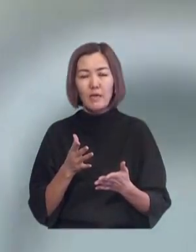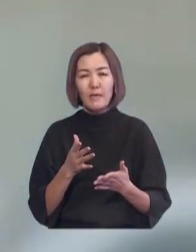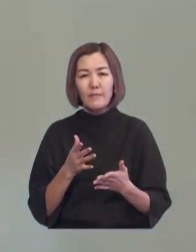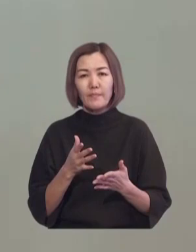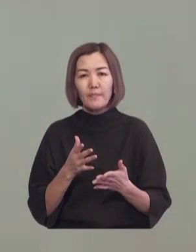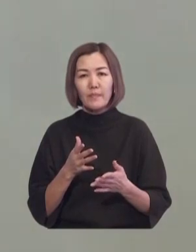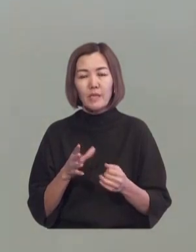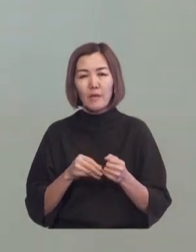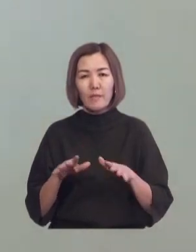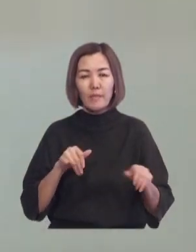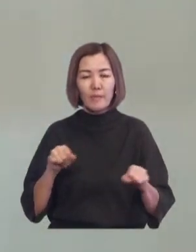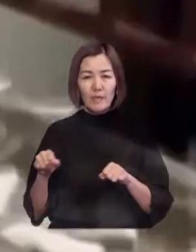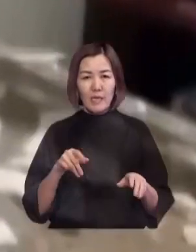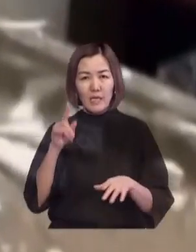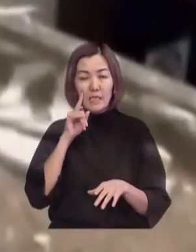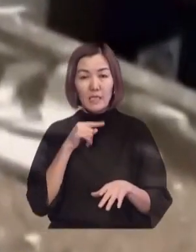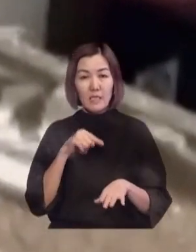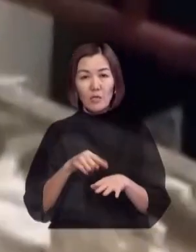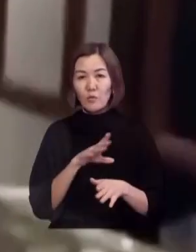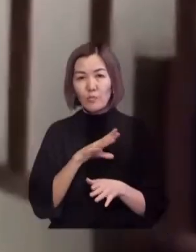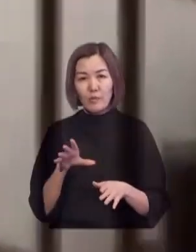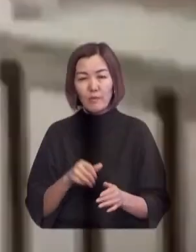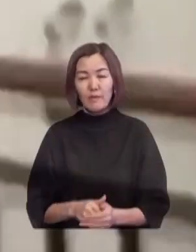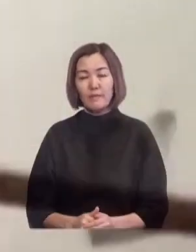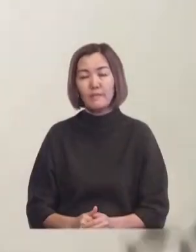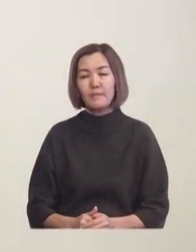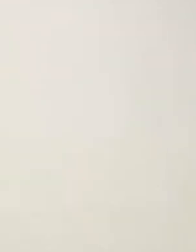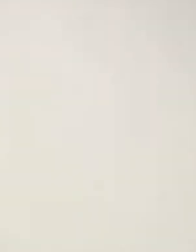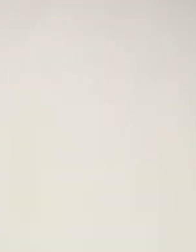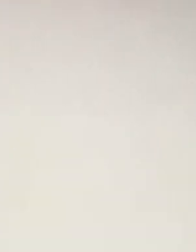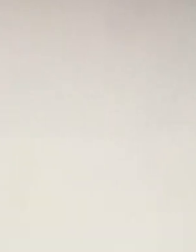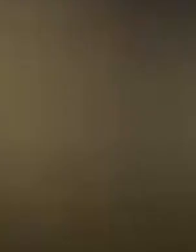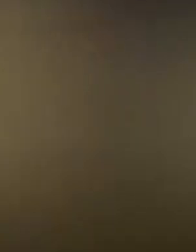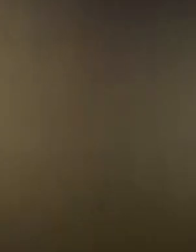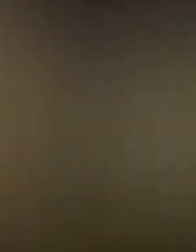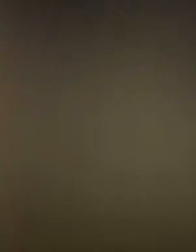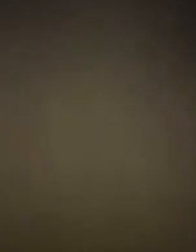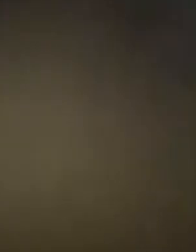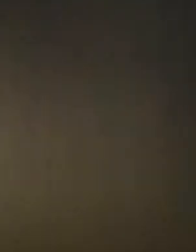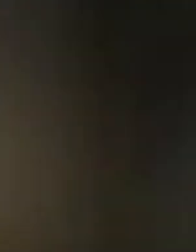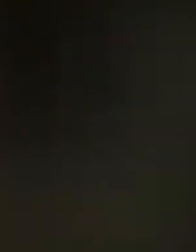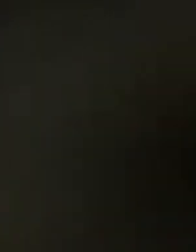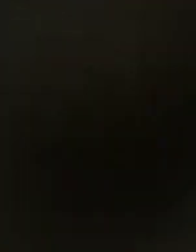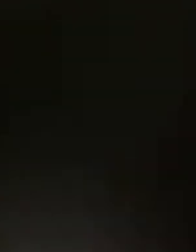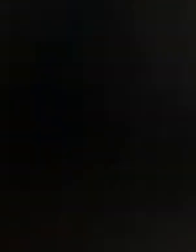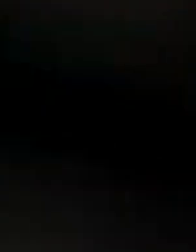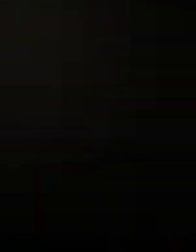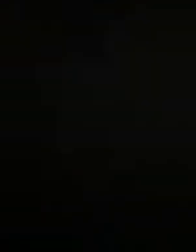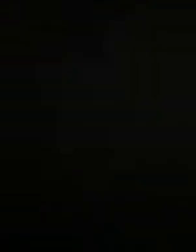об ощутимости на территории Казахстана нет. Лаура Искакова по материалам интернет-ресурсов.